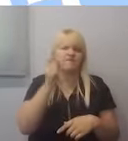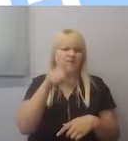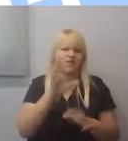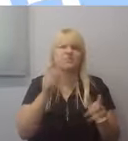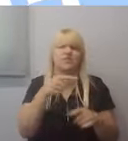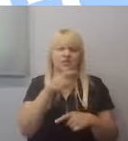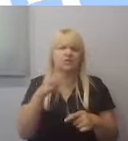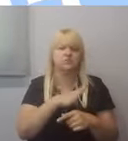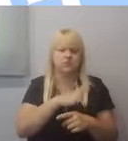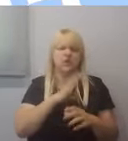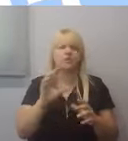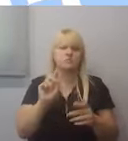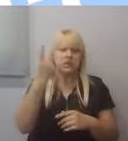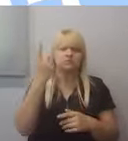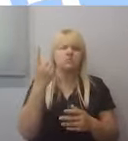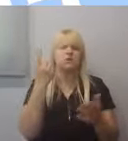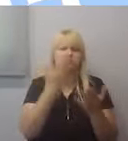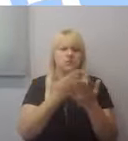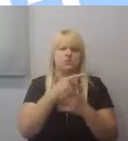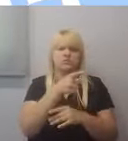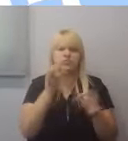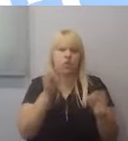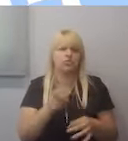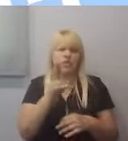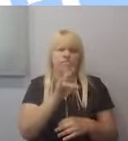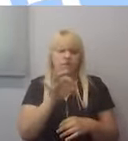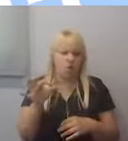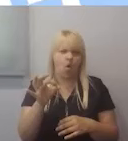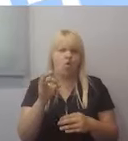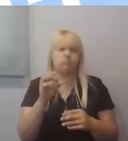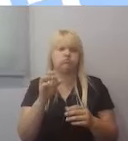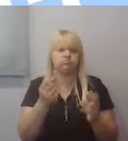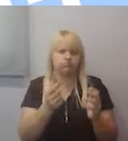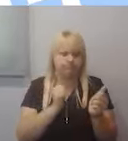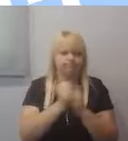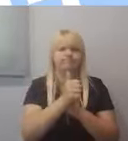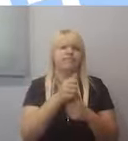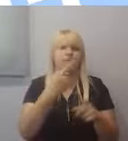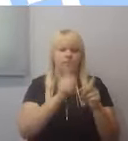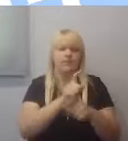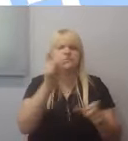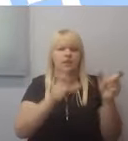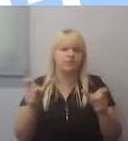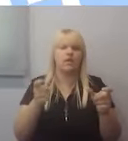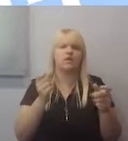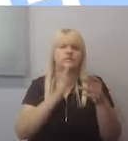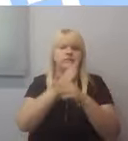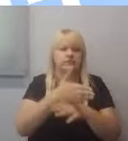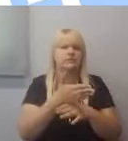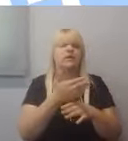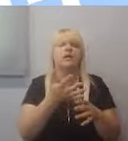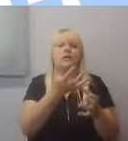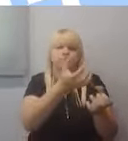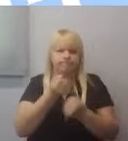pirmais piemērs kur kur ir tieši nevalstiska sektora loma jo jo cilvēku uzņemšana noteiktos reģionos nu primāri